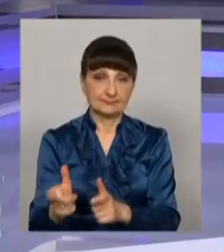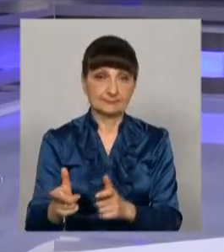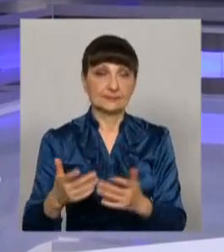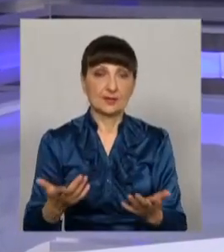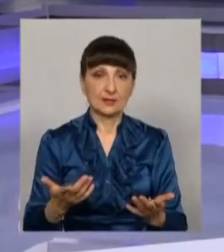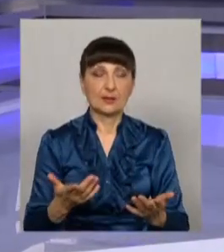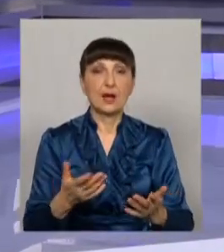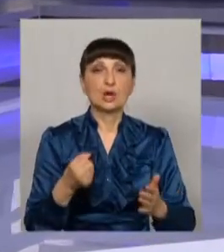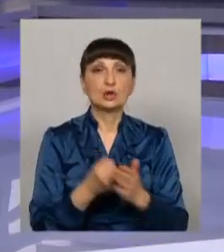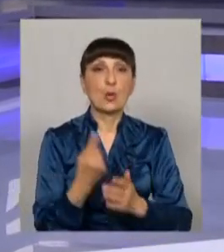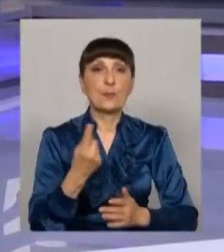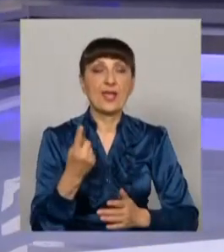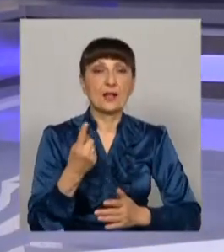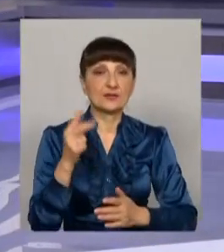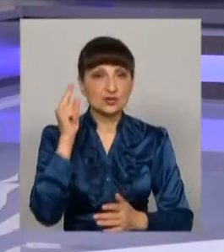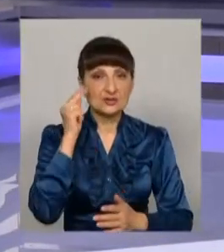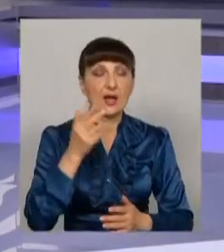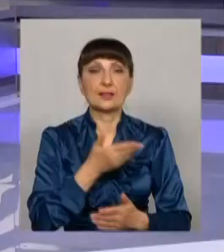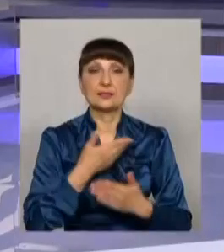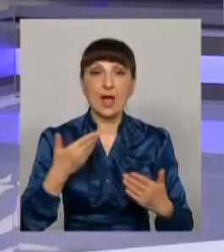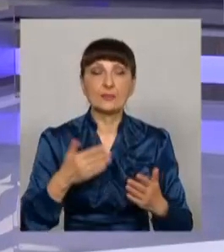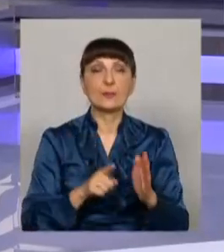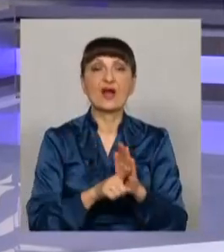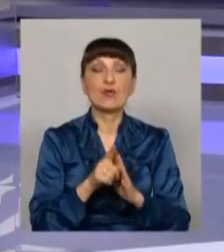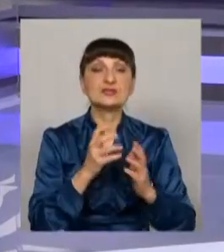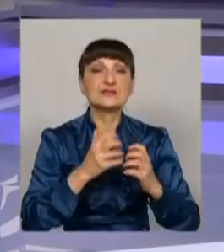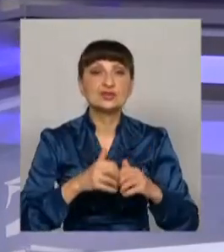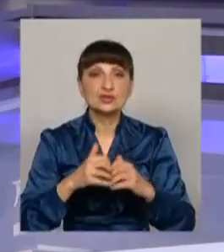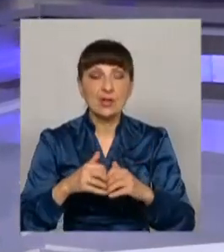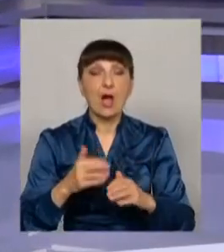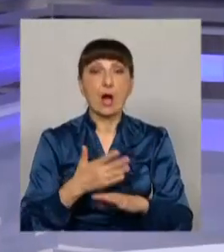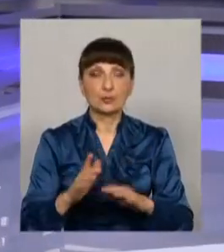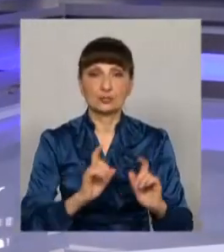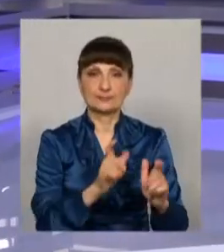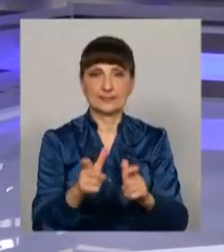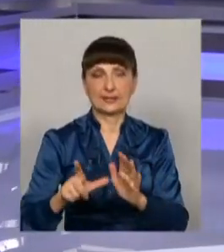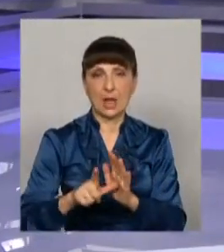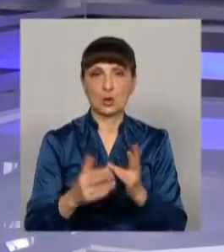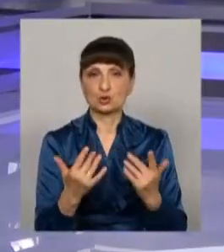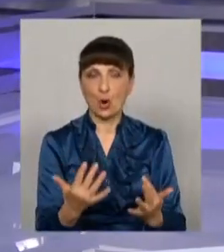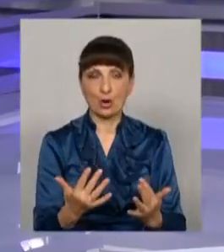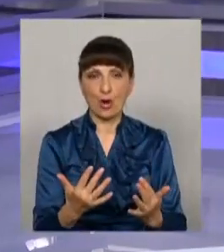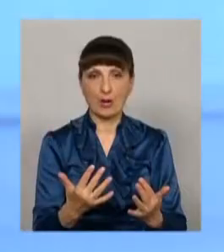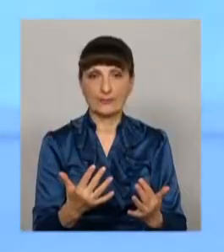до 1 числа, потом нами проводятся исчисления, и мы выставляем эти налоги. То есть пока